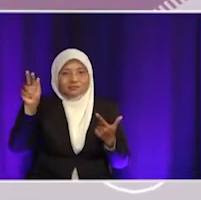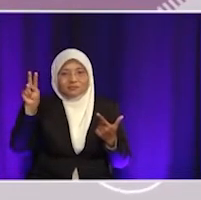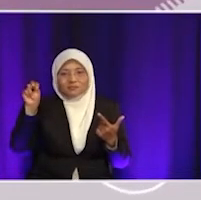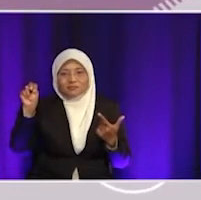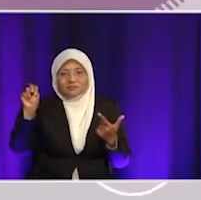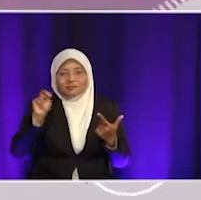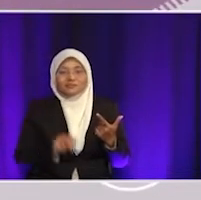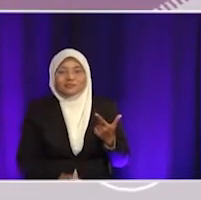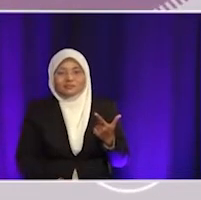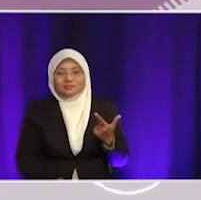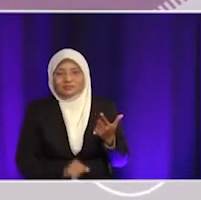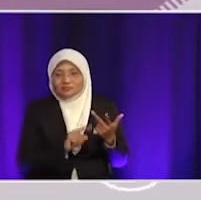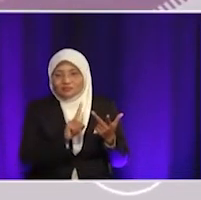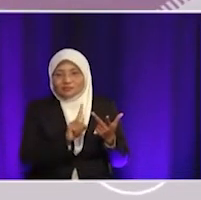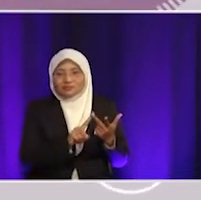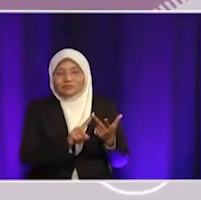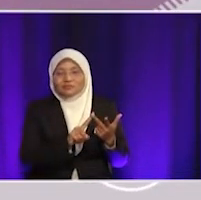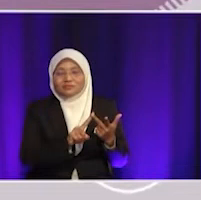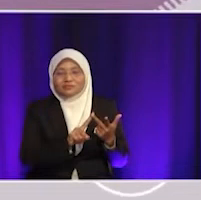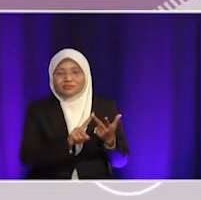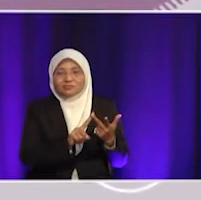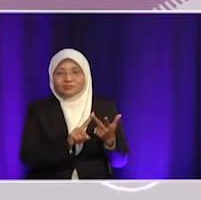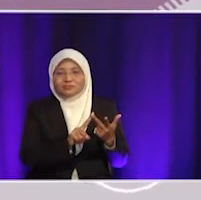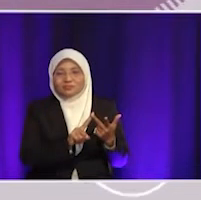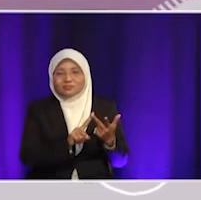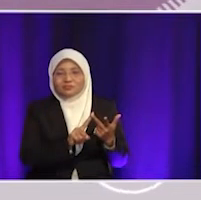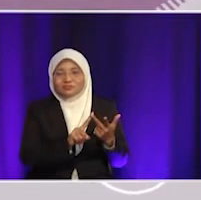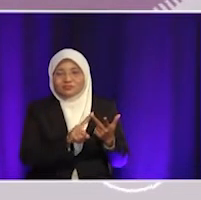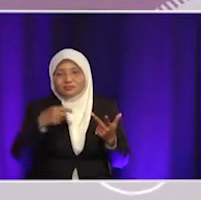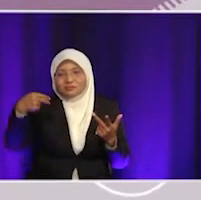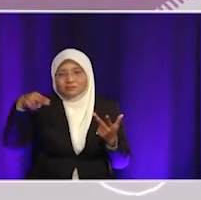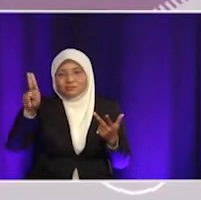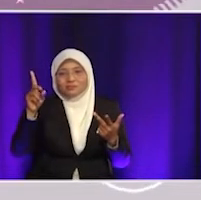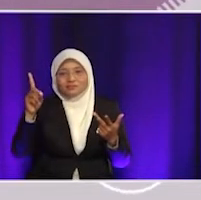kemudian yang bawah yang berkacamata itu namanya adalah